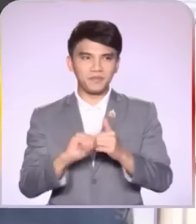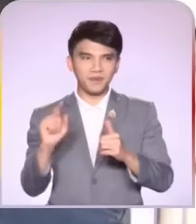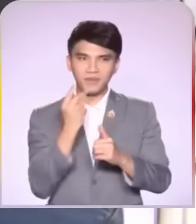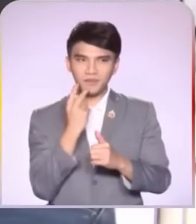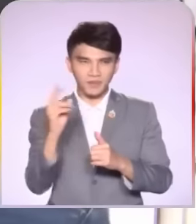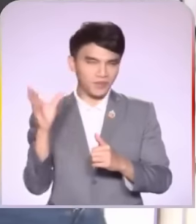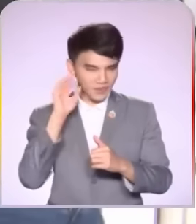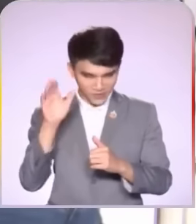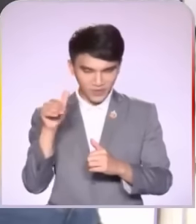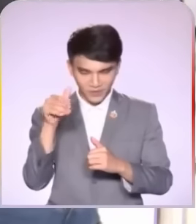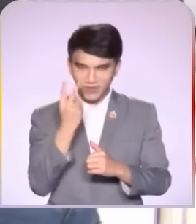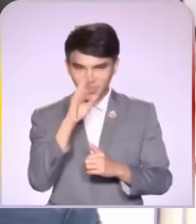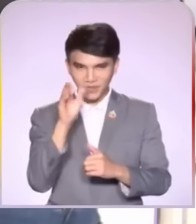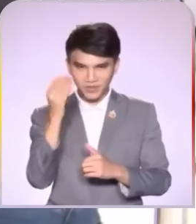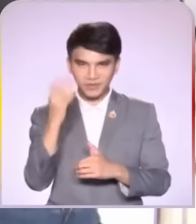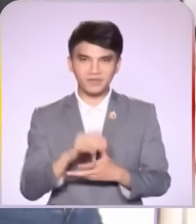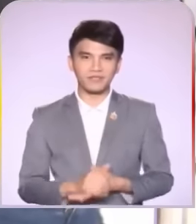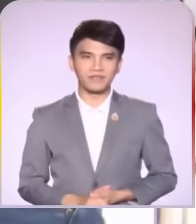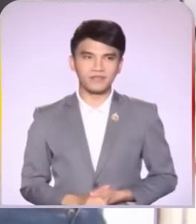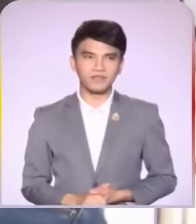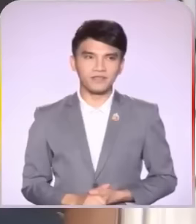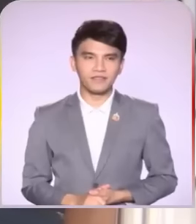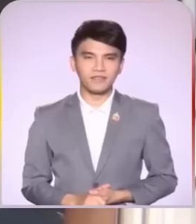ลองไปฟังจากคนในวินค่ะ